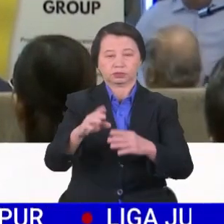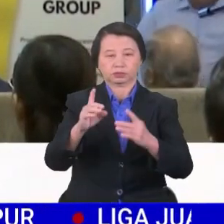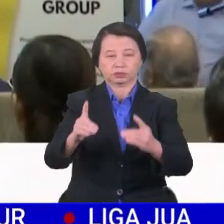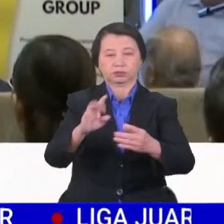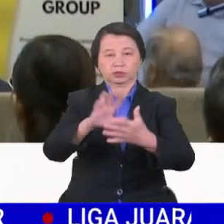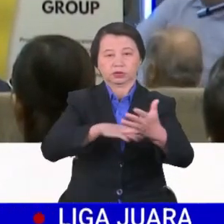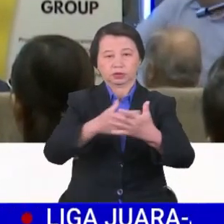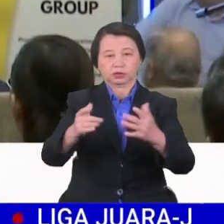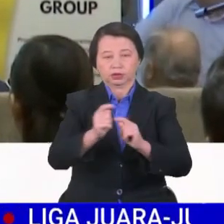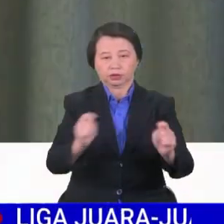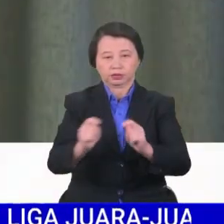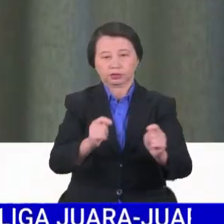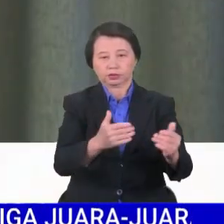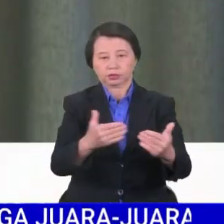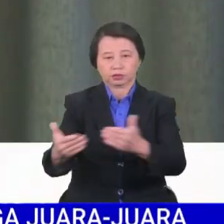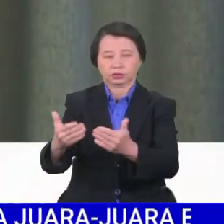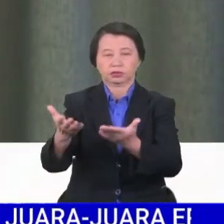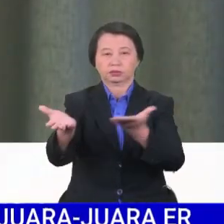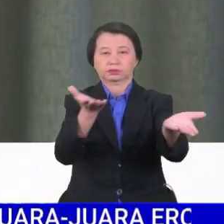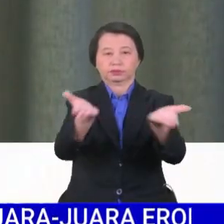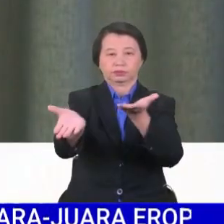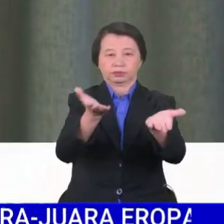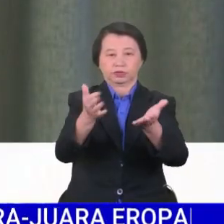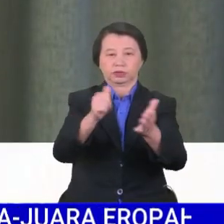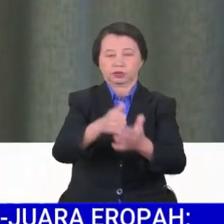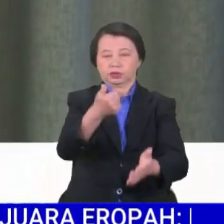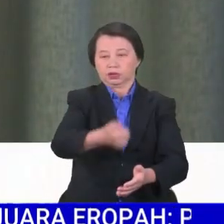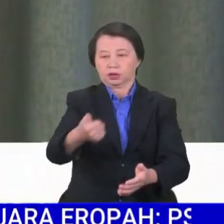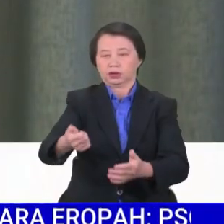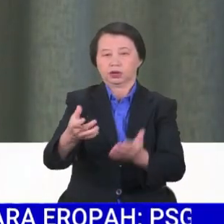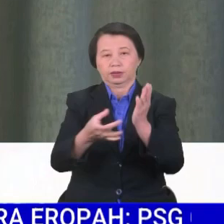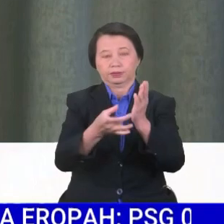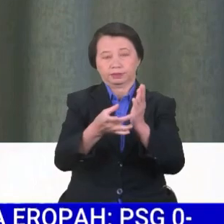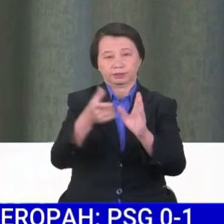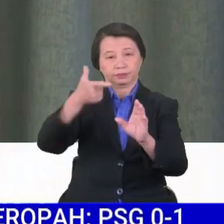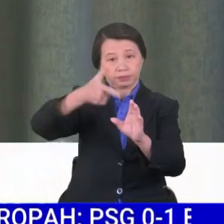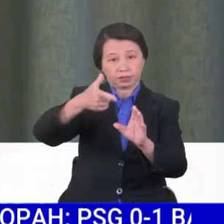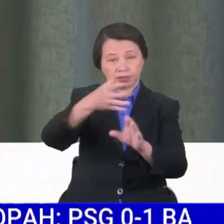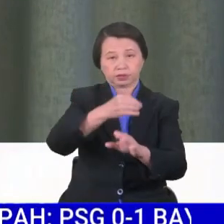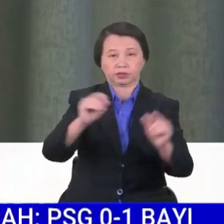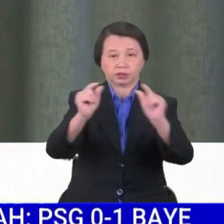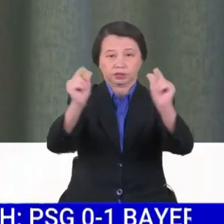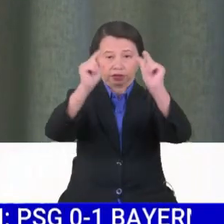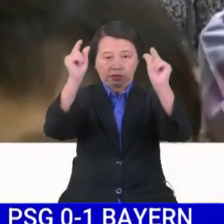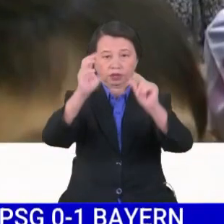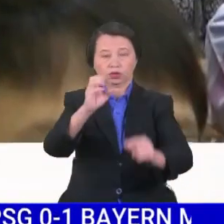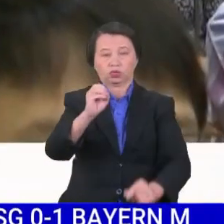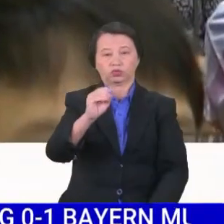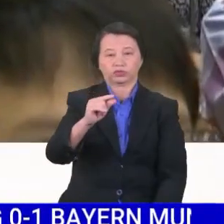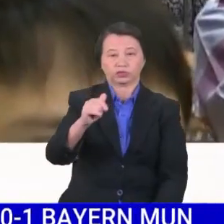rangka tindakan industri perhidmatan dan peralatan minyak dan gas ogs